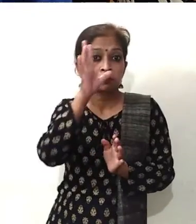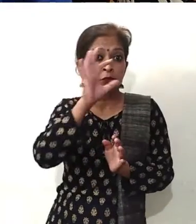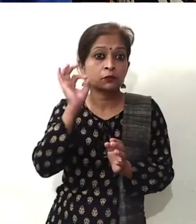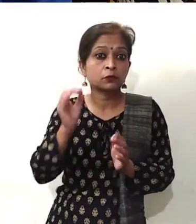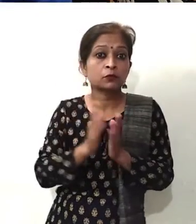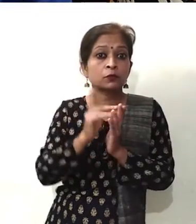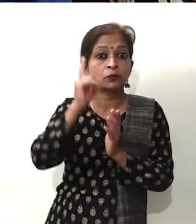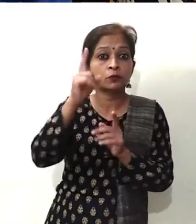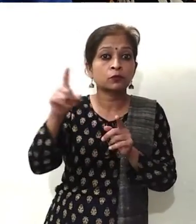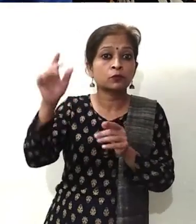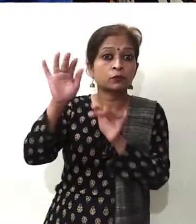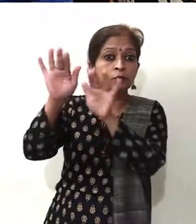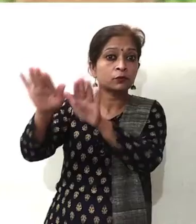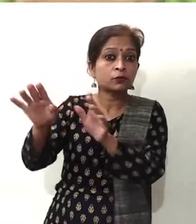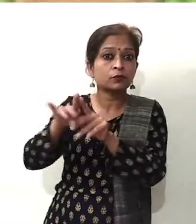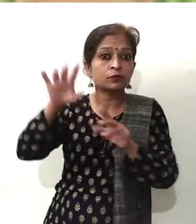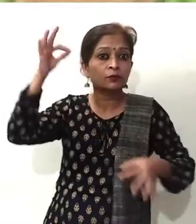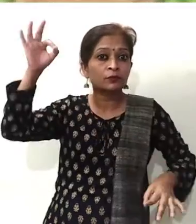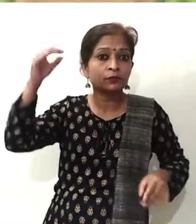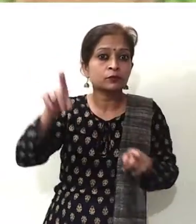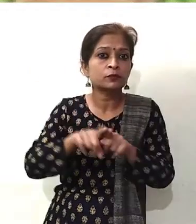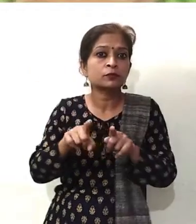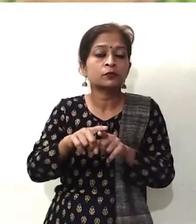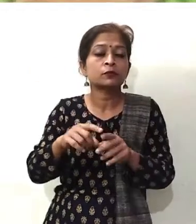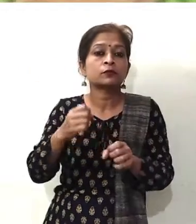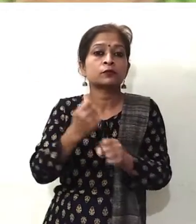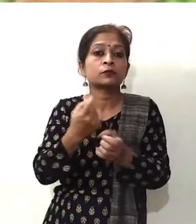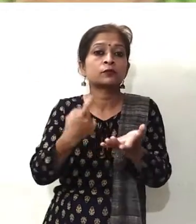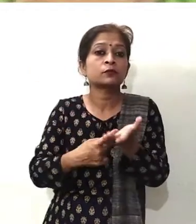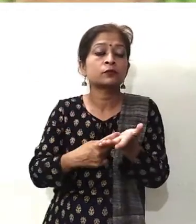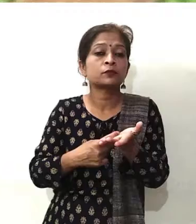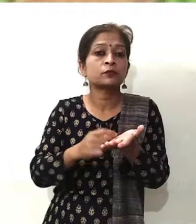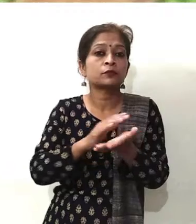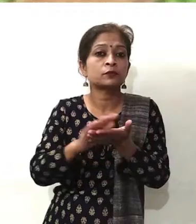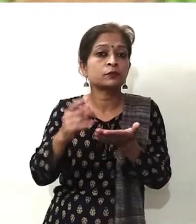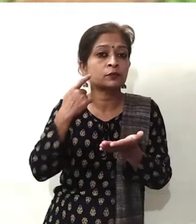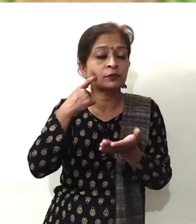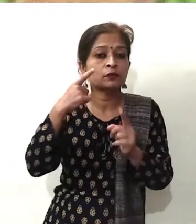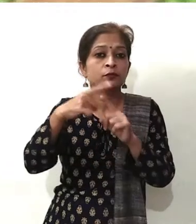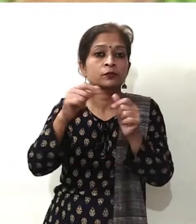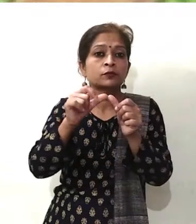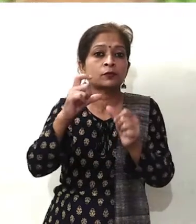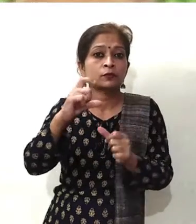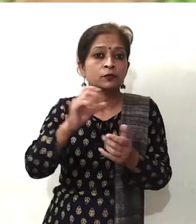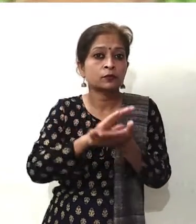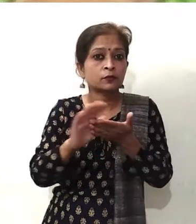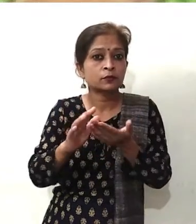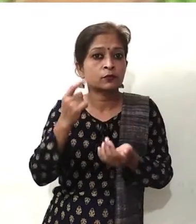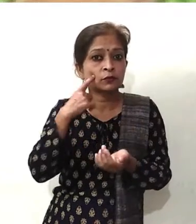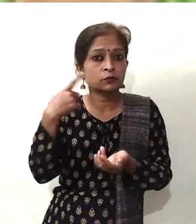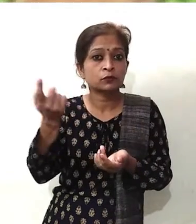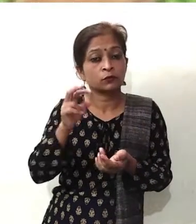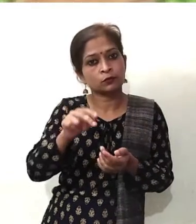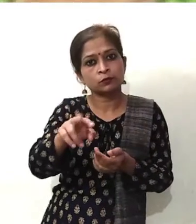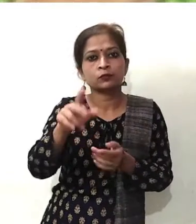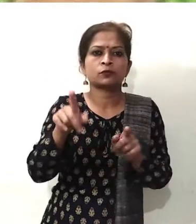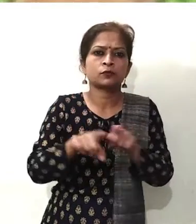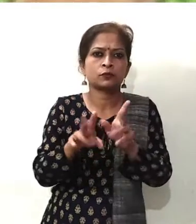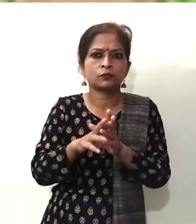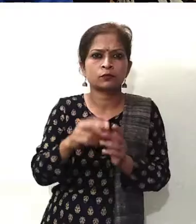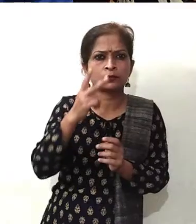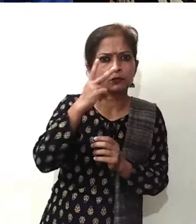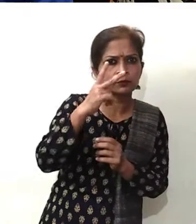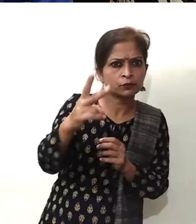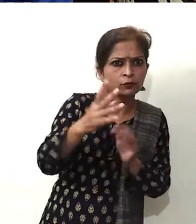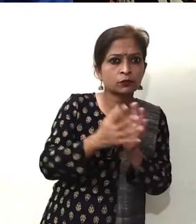वो भी भ्रमण कर रही थी। उन्होंने अप्सरा को देखकर ये जान लिया कि हाँ, ये महिला सशक्त है, एम्पावर्ड